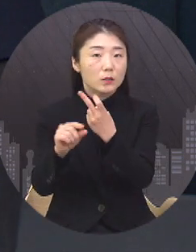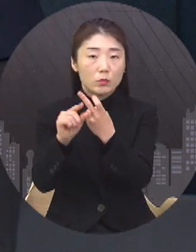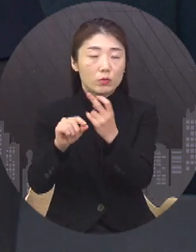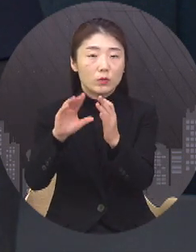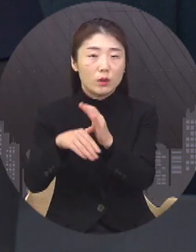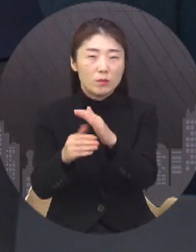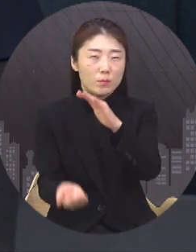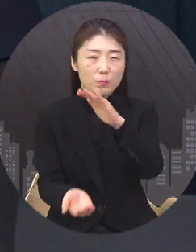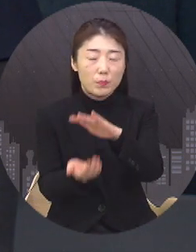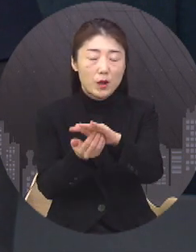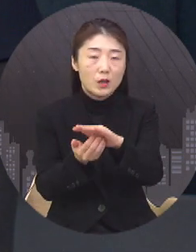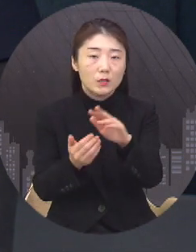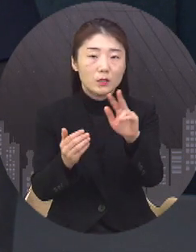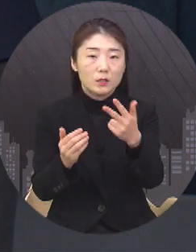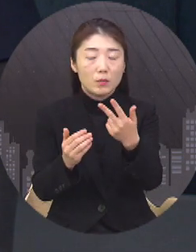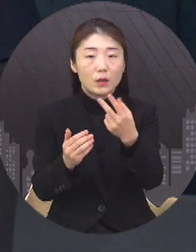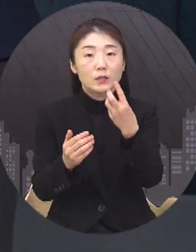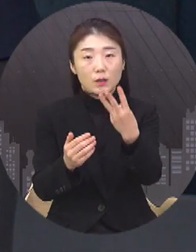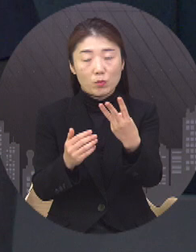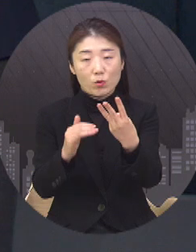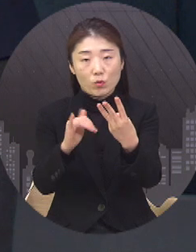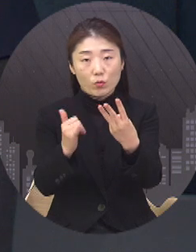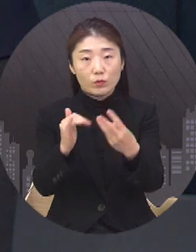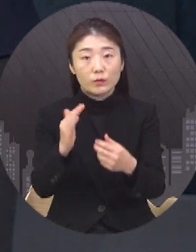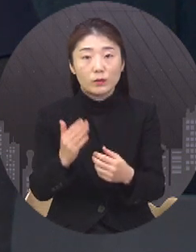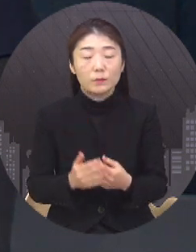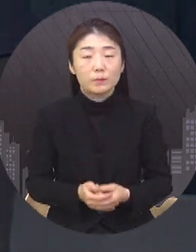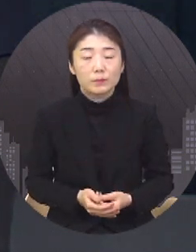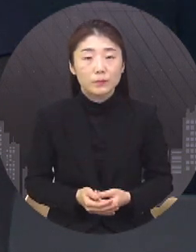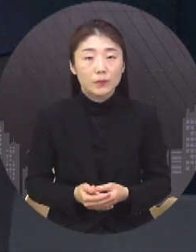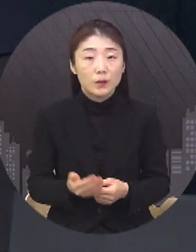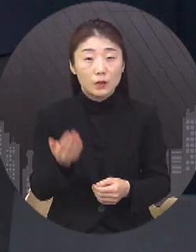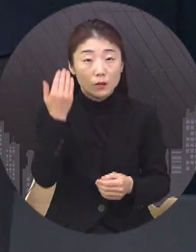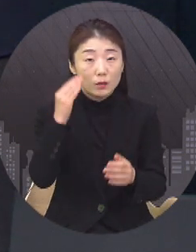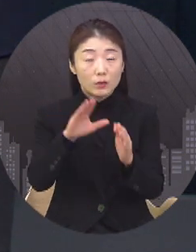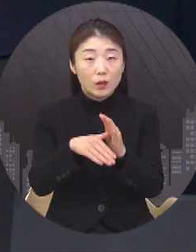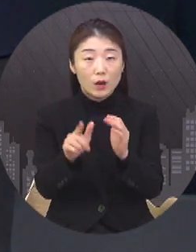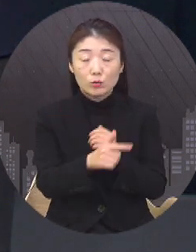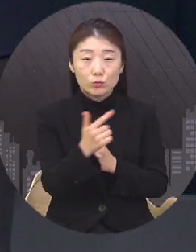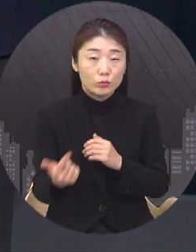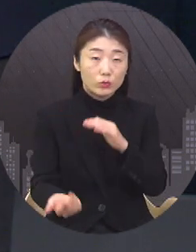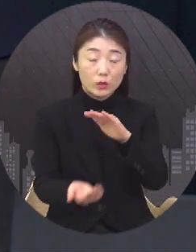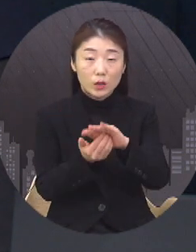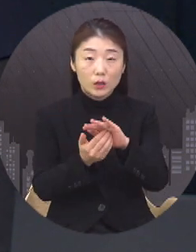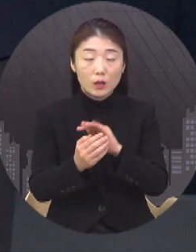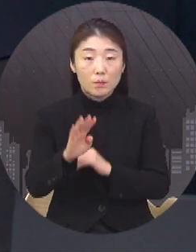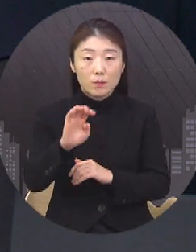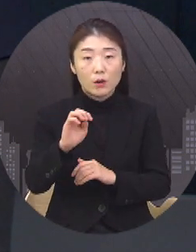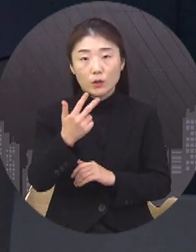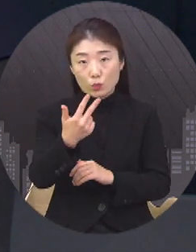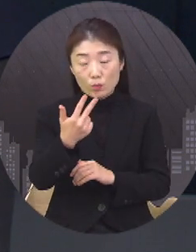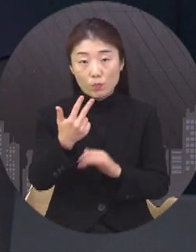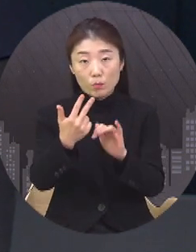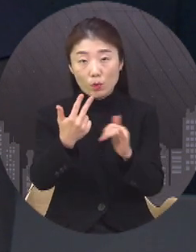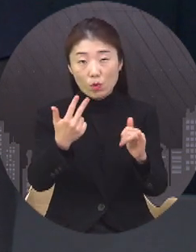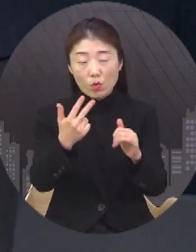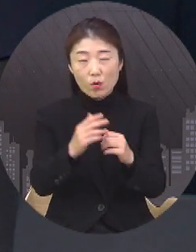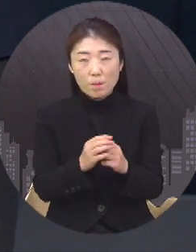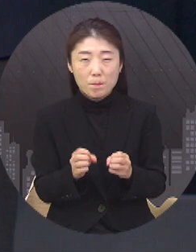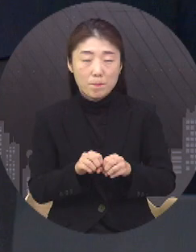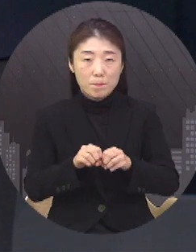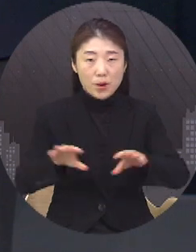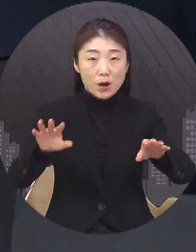최대치인 700 세 명을 기록했습니다 당시 하루 최대 확진 자는 47 명으로 폭발적으로